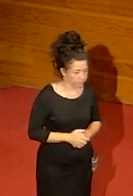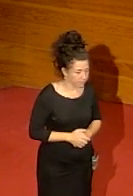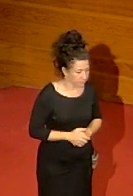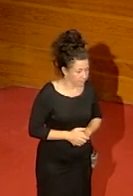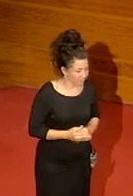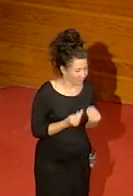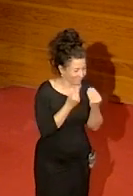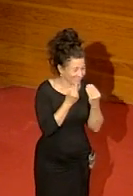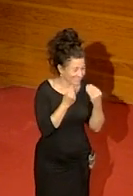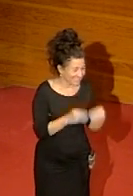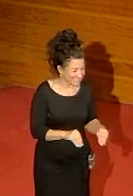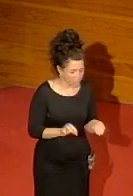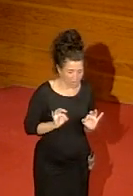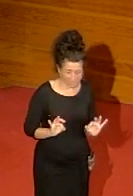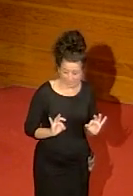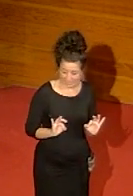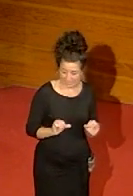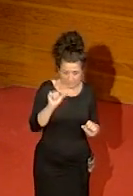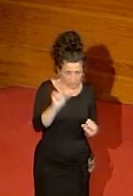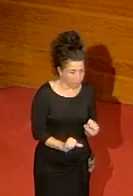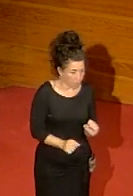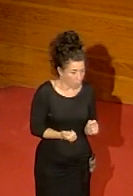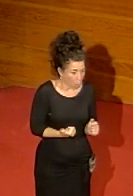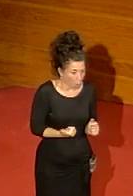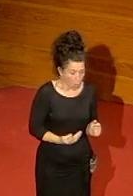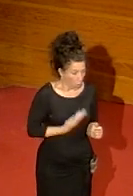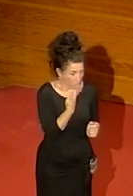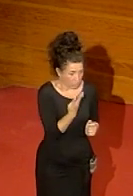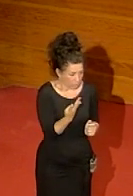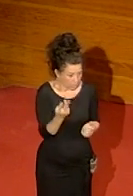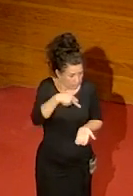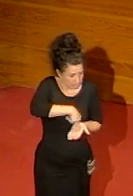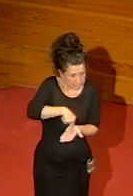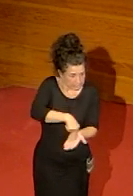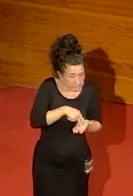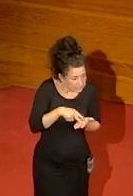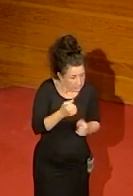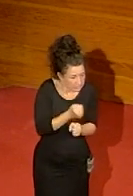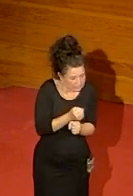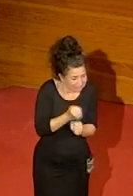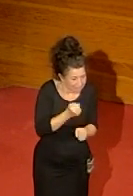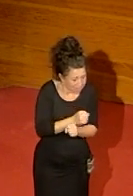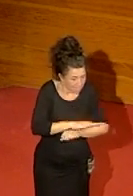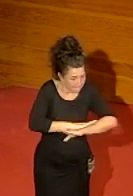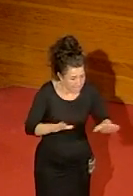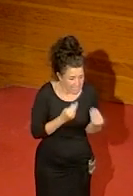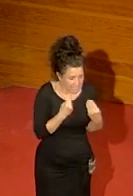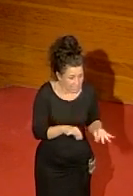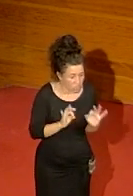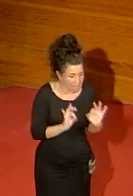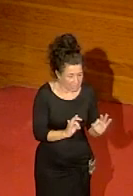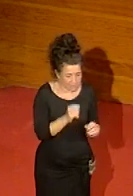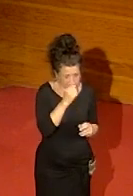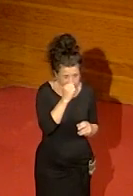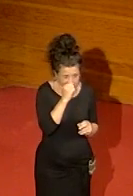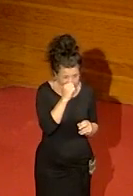Historia hau ateratzen ba horrelako kobertura express batean, ez? Lau eguneko kobertura batean eta bertan ikusi